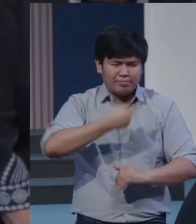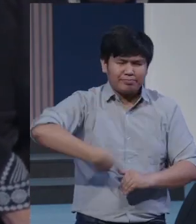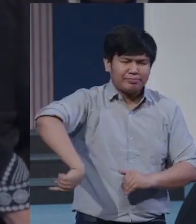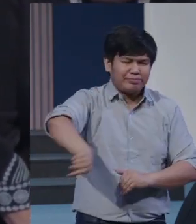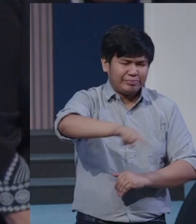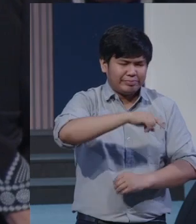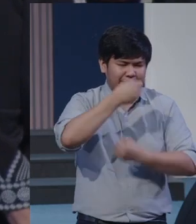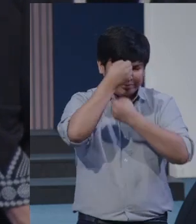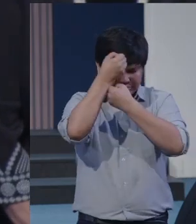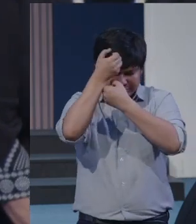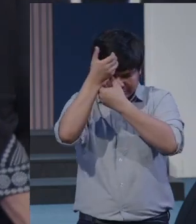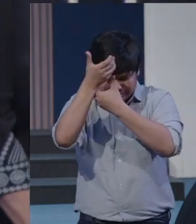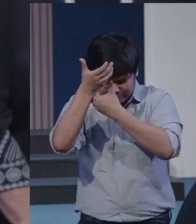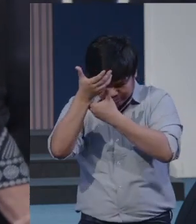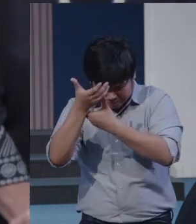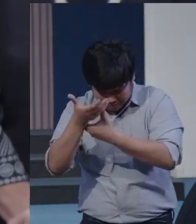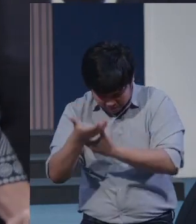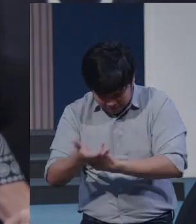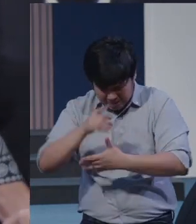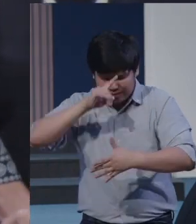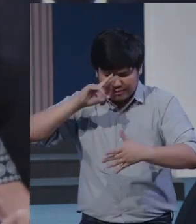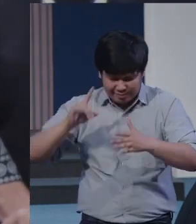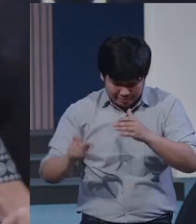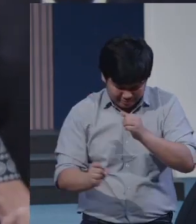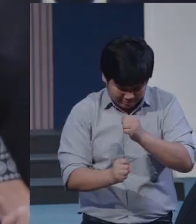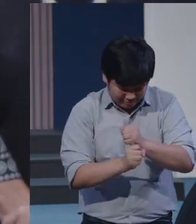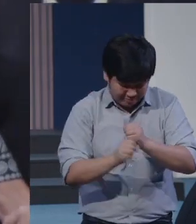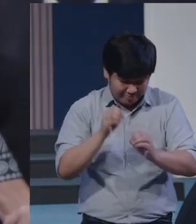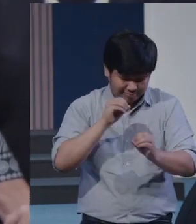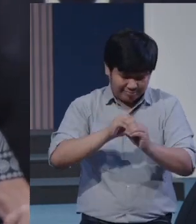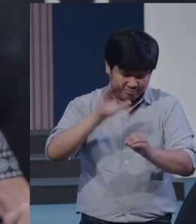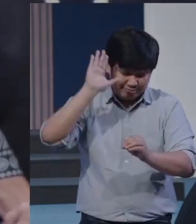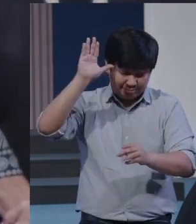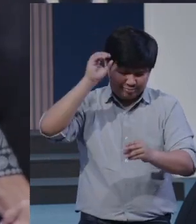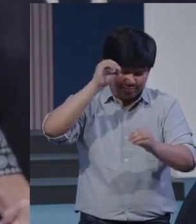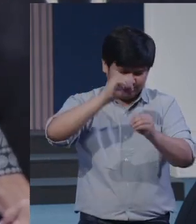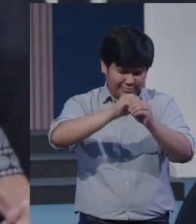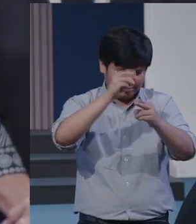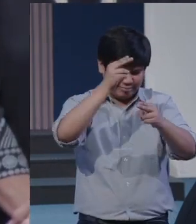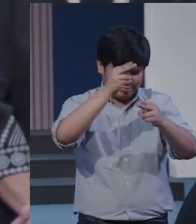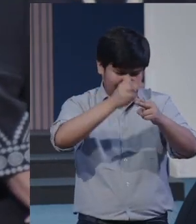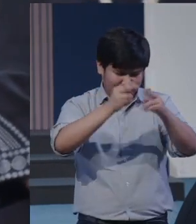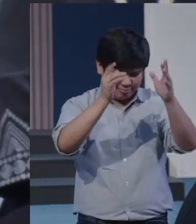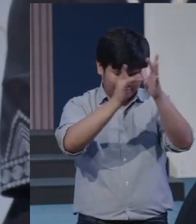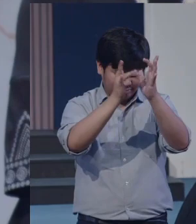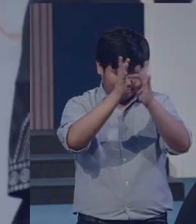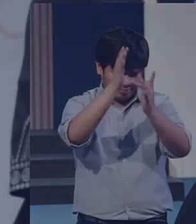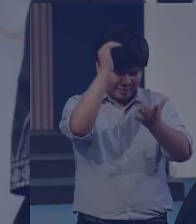sumunod at magtiwala sa inyo pangalan ni Hesus